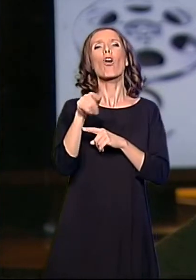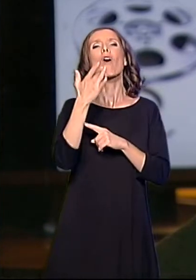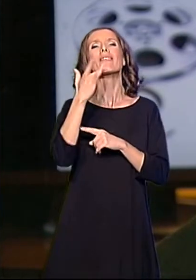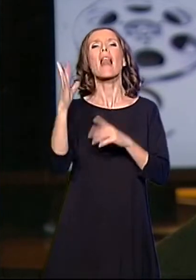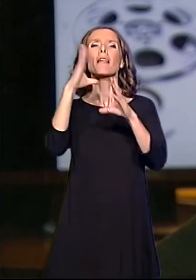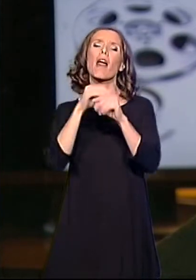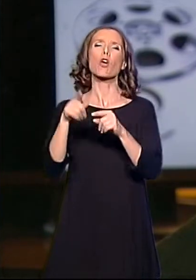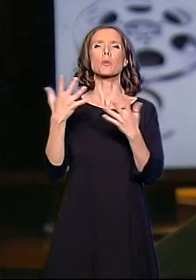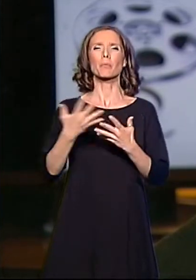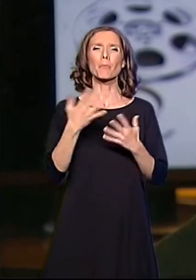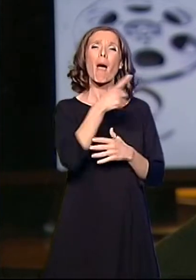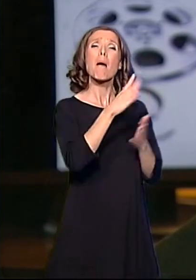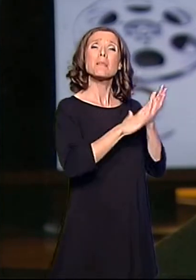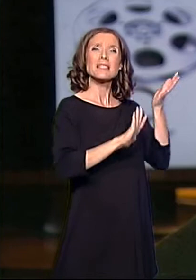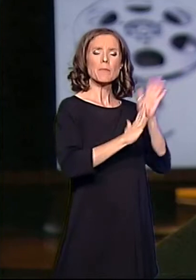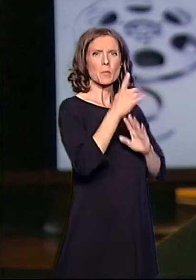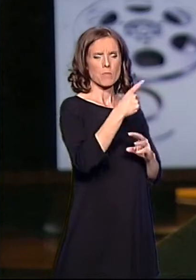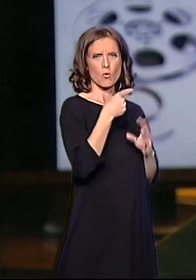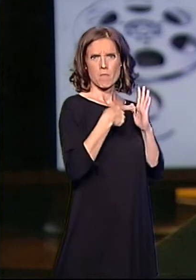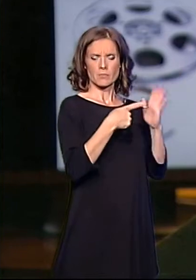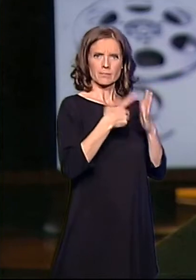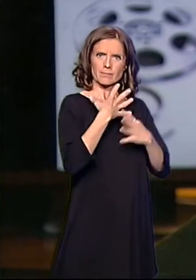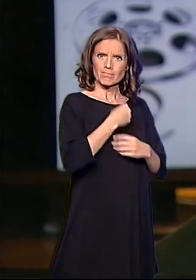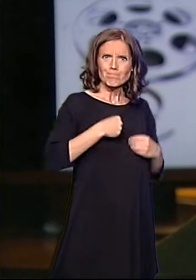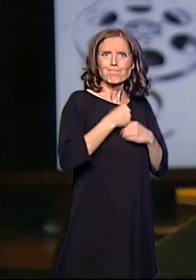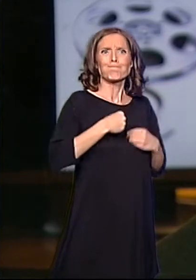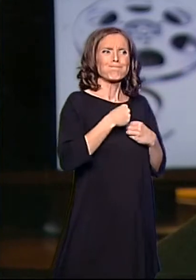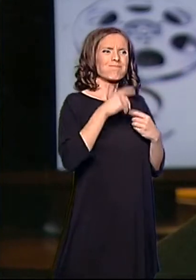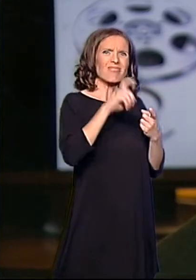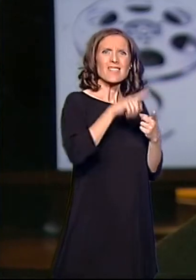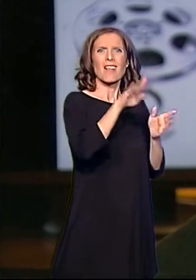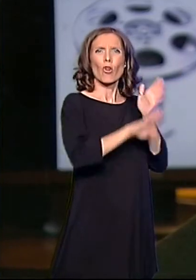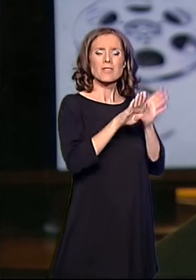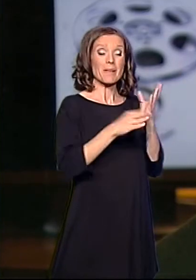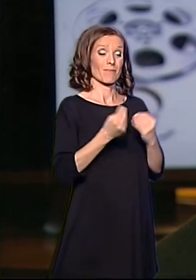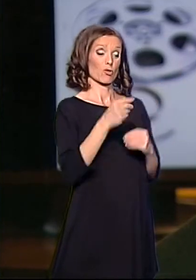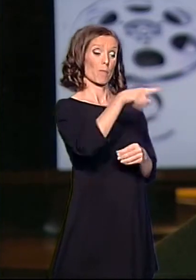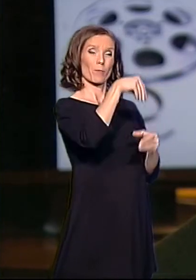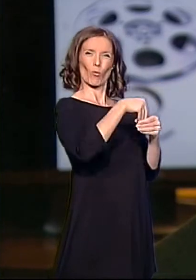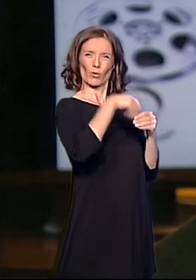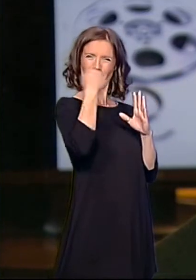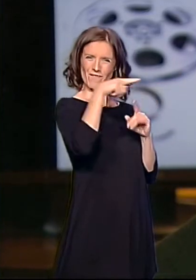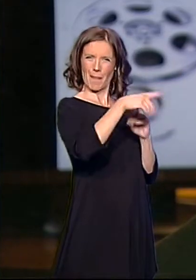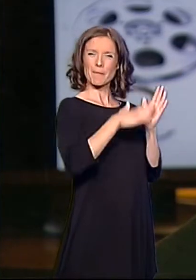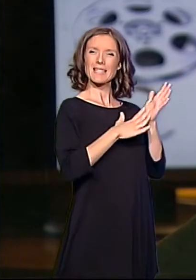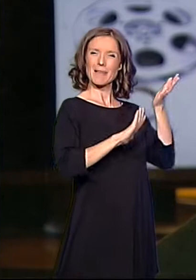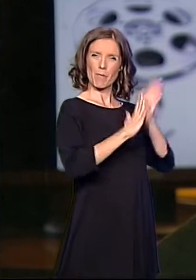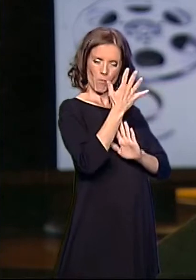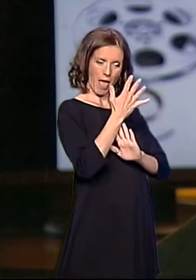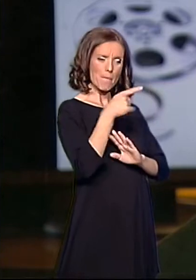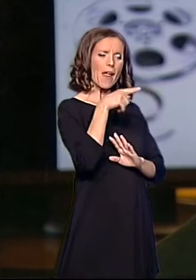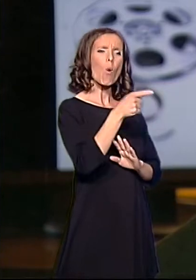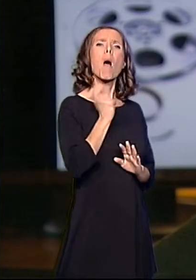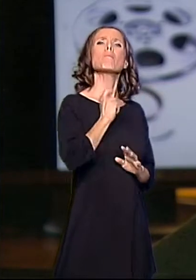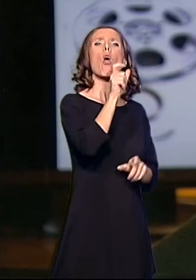Vrelini noći. Pre svega po tome što su istražioci ubistva, u ovom slučaju